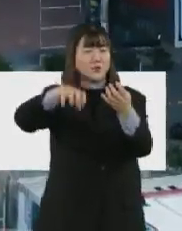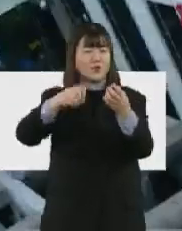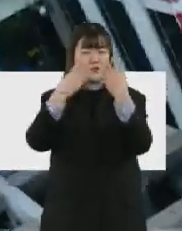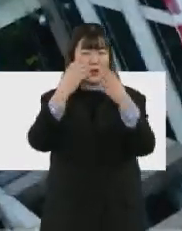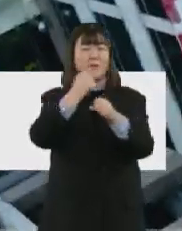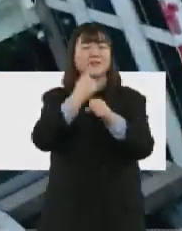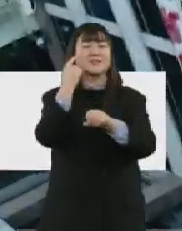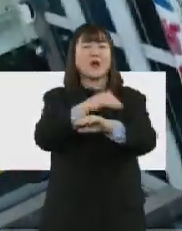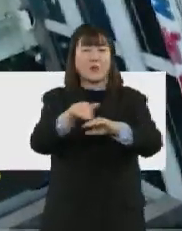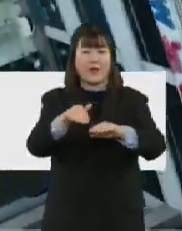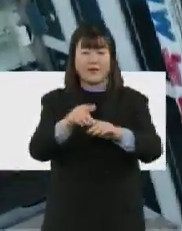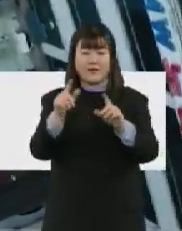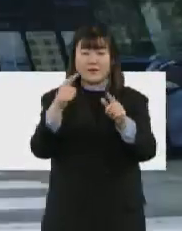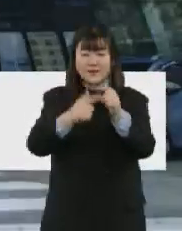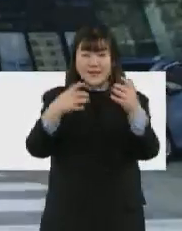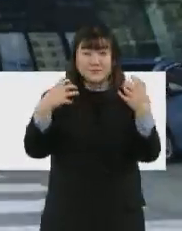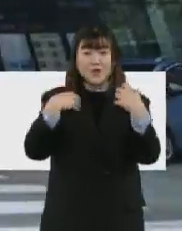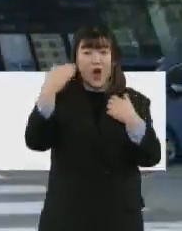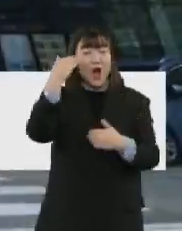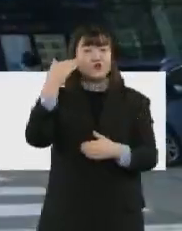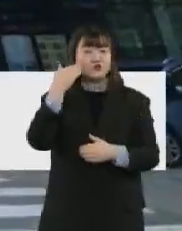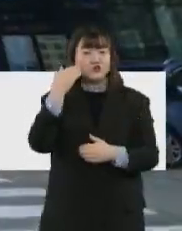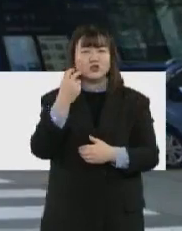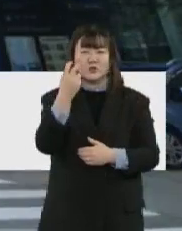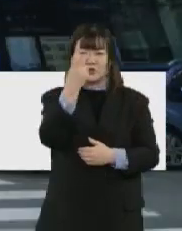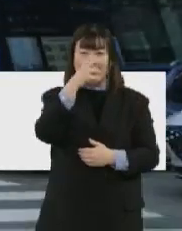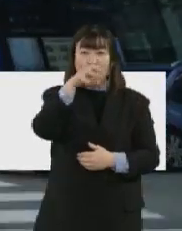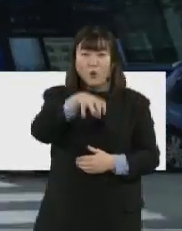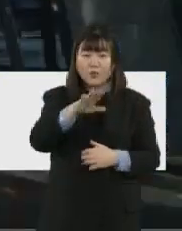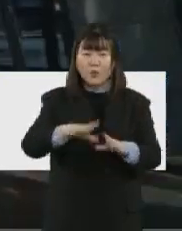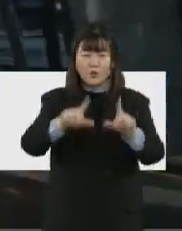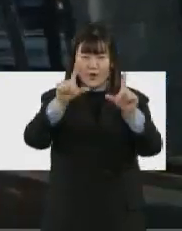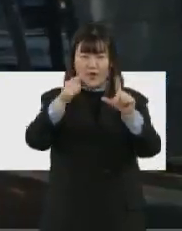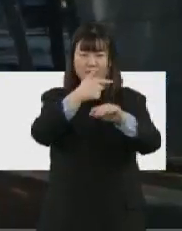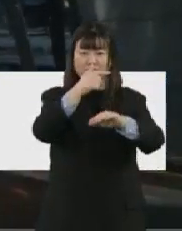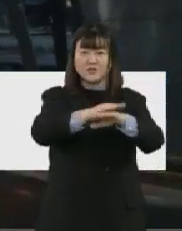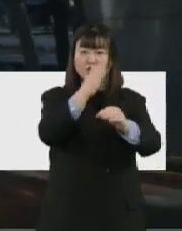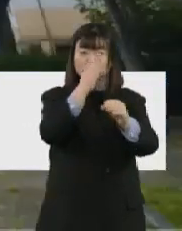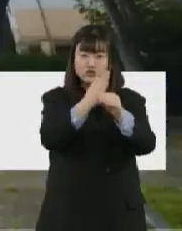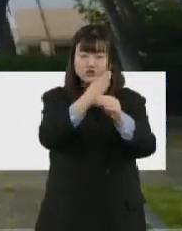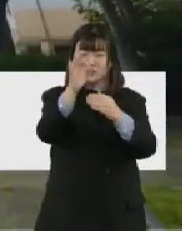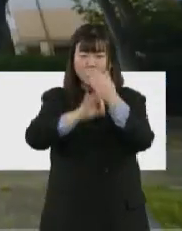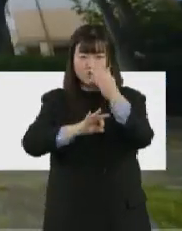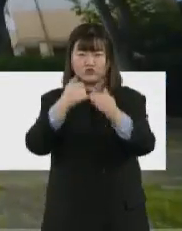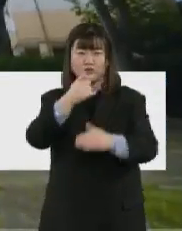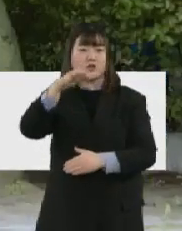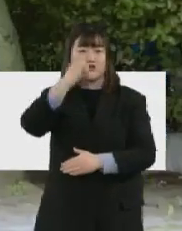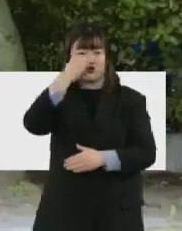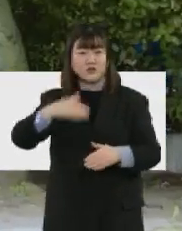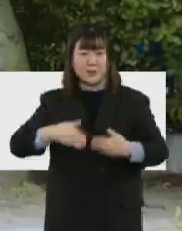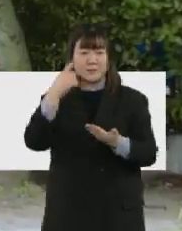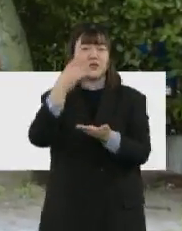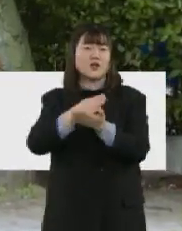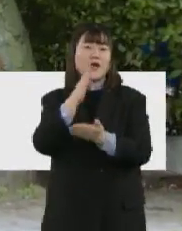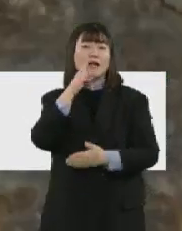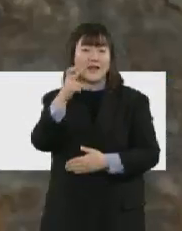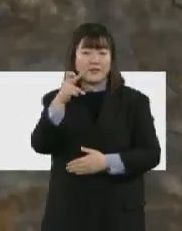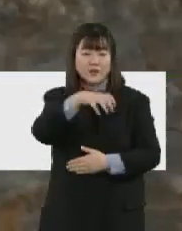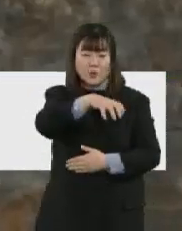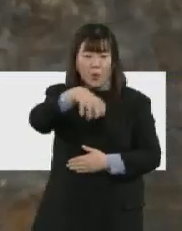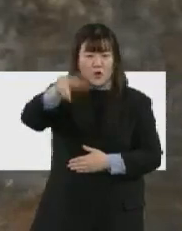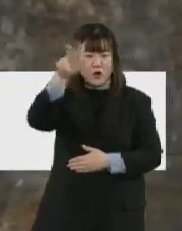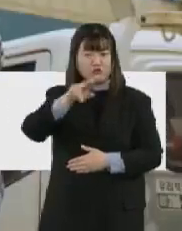조성됩니다 산림청 강국 수목원 정원 관리 원 은 올해 대전중구 와서 9 세종 충남 천안 아산 등